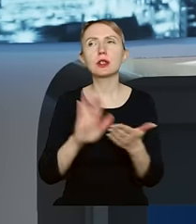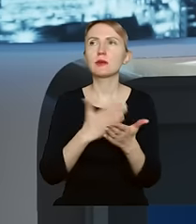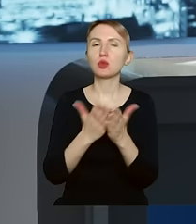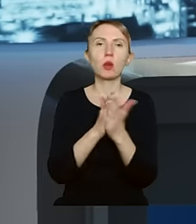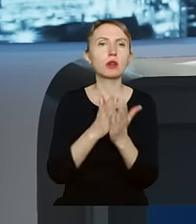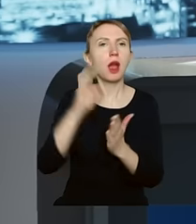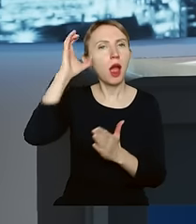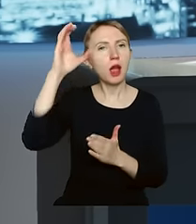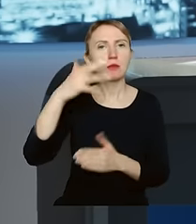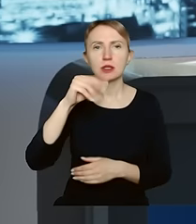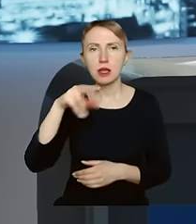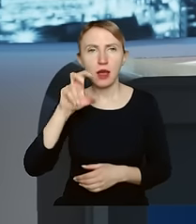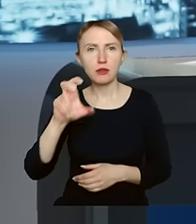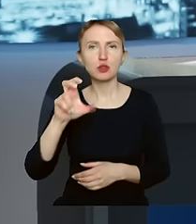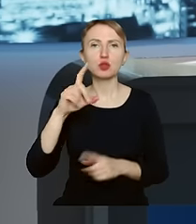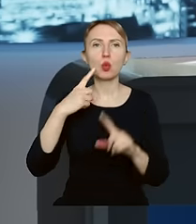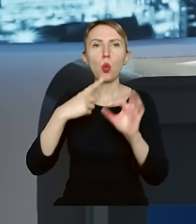czy Powadiusz,